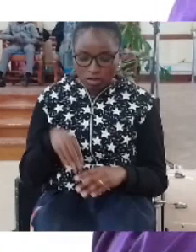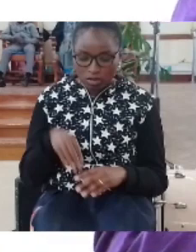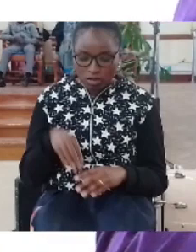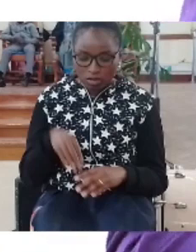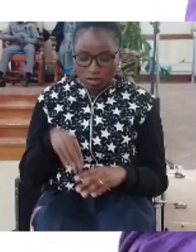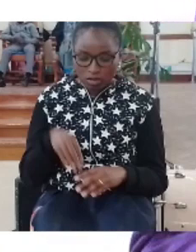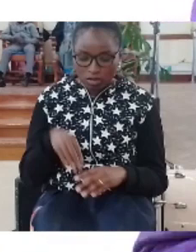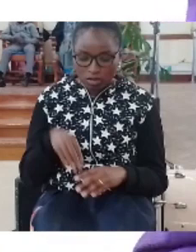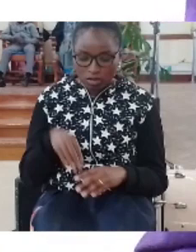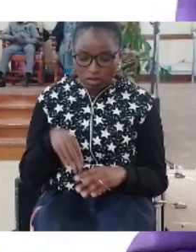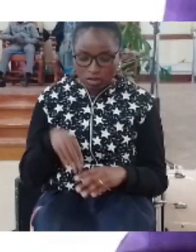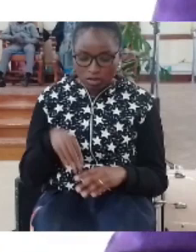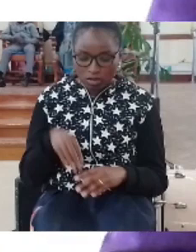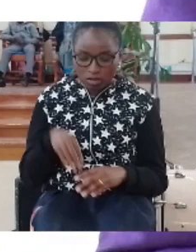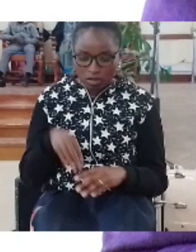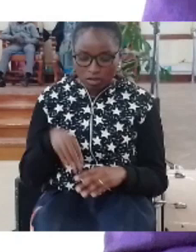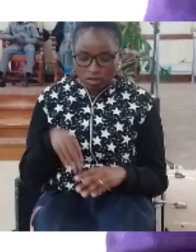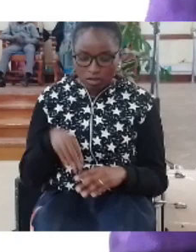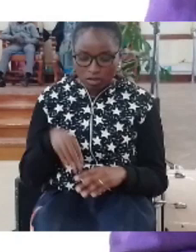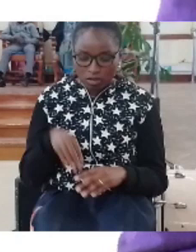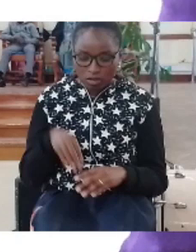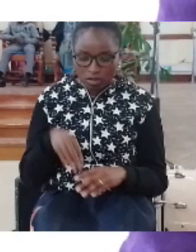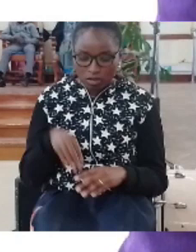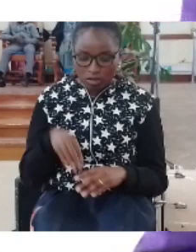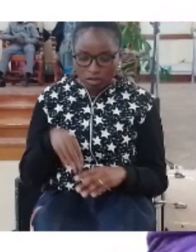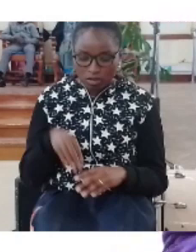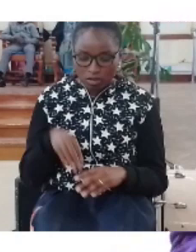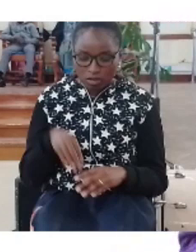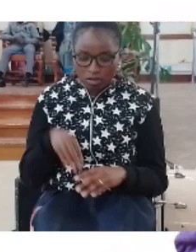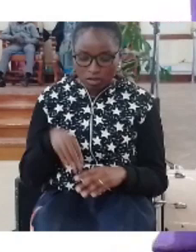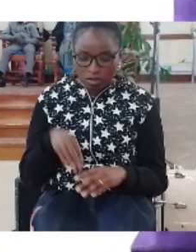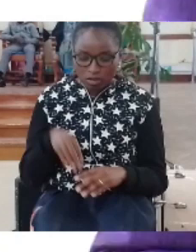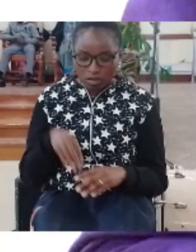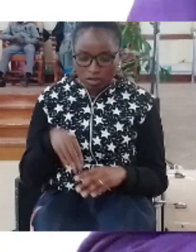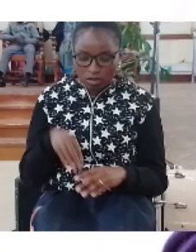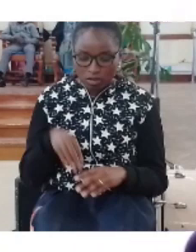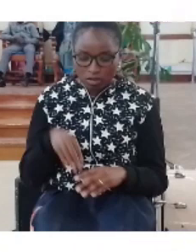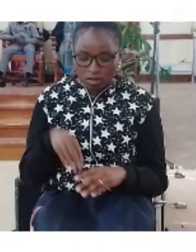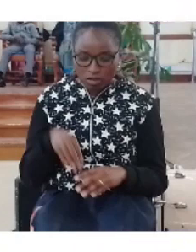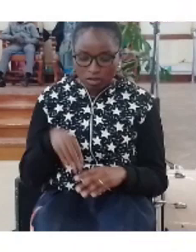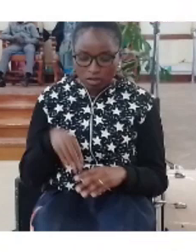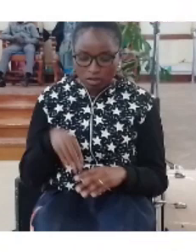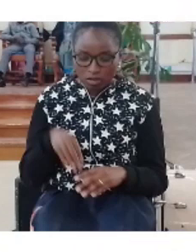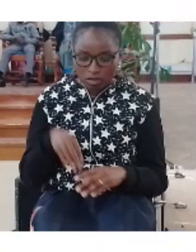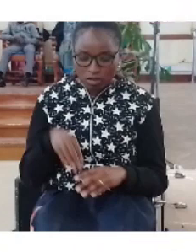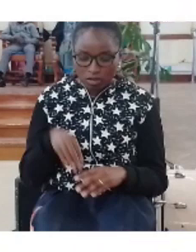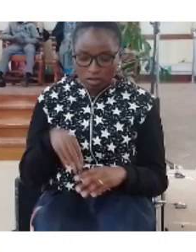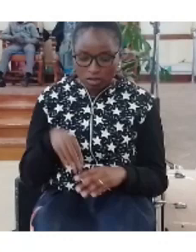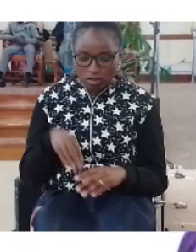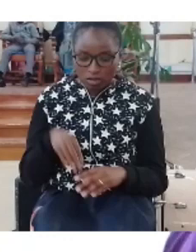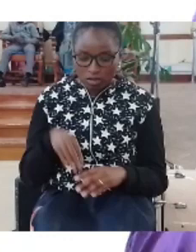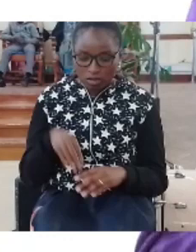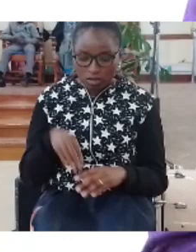Na dido ali yohoro wa this compound, todo compound ino noto kiwe toro na sikirini, toro na idoshi ya kohodha, toro na ke. But in the spiritual